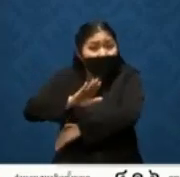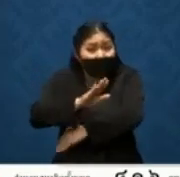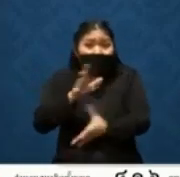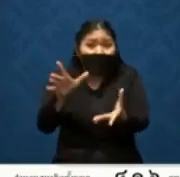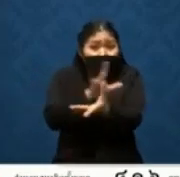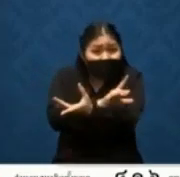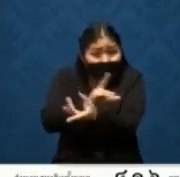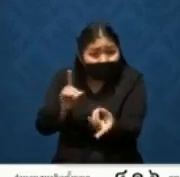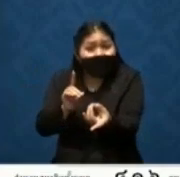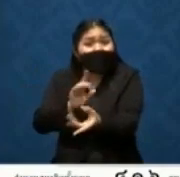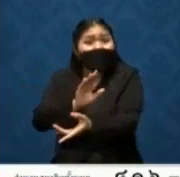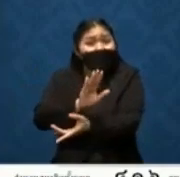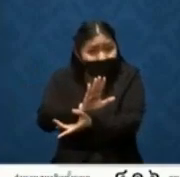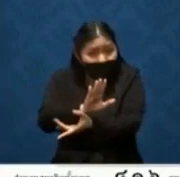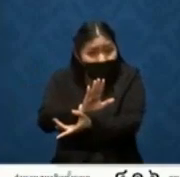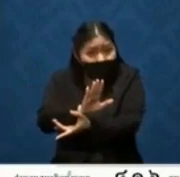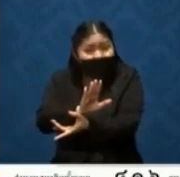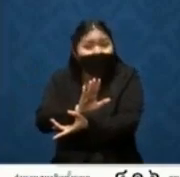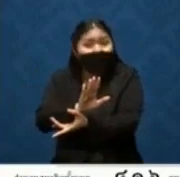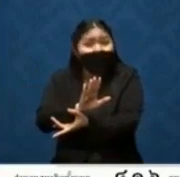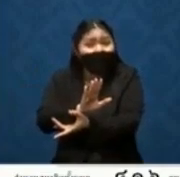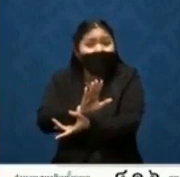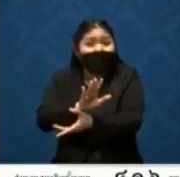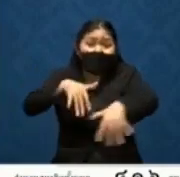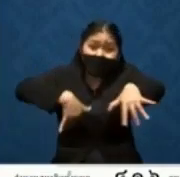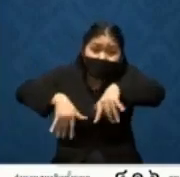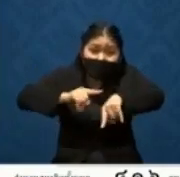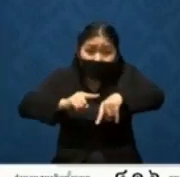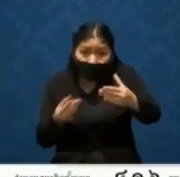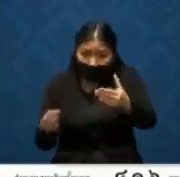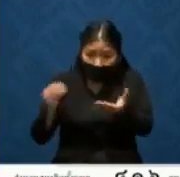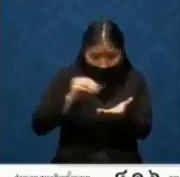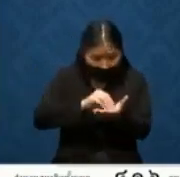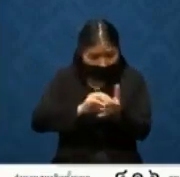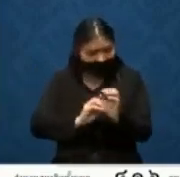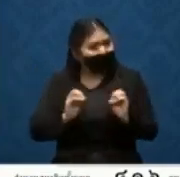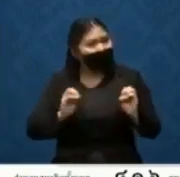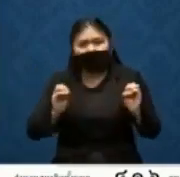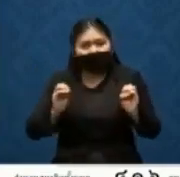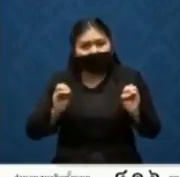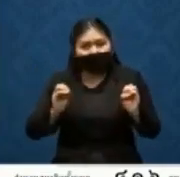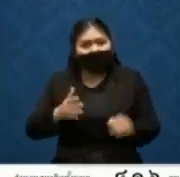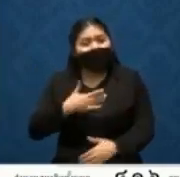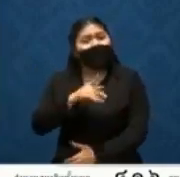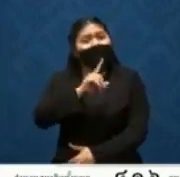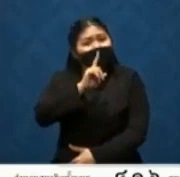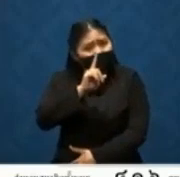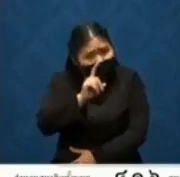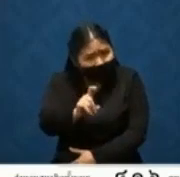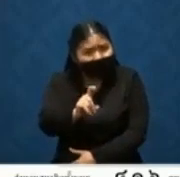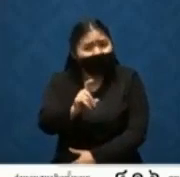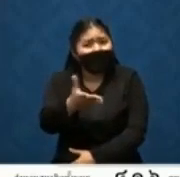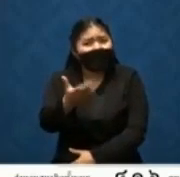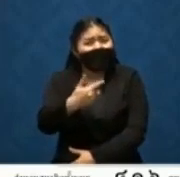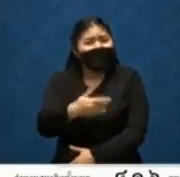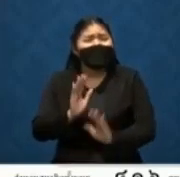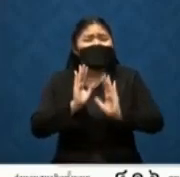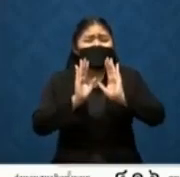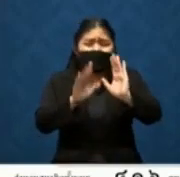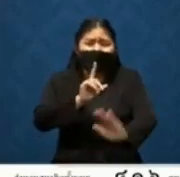วัฒนธรรมประเพณีไม่ได้ถูกบรรจุไว้เลยเป็นคำถามที่ต้องถามท่านประธาน